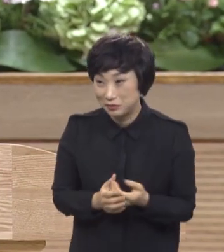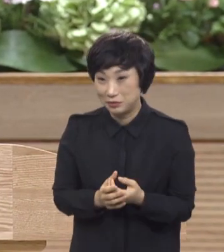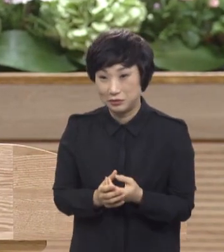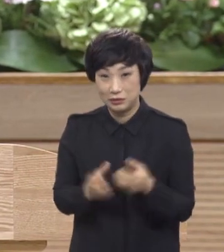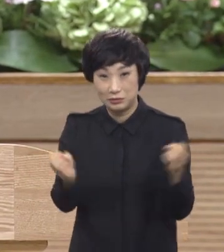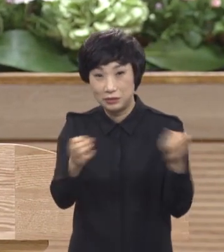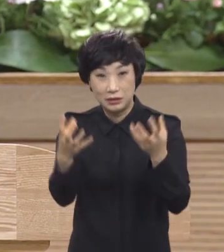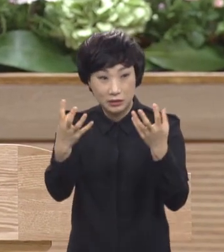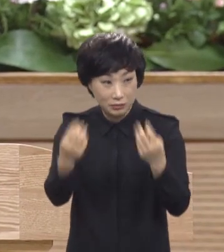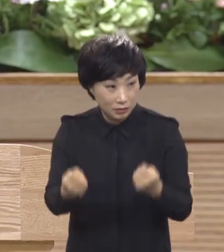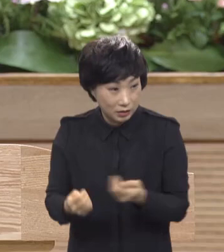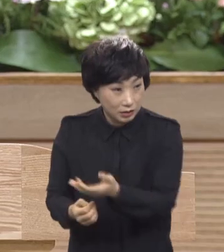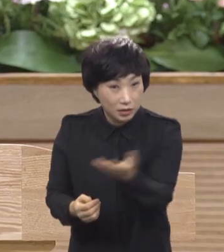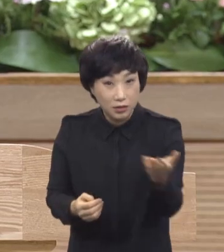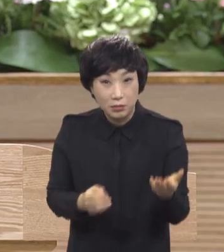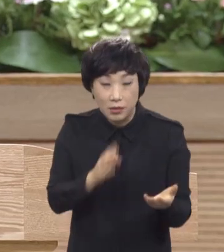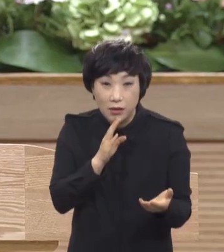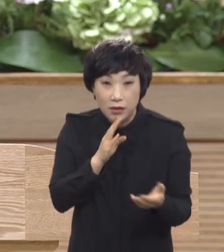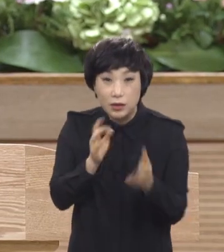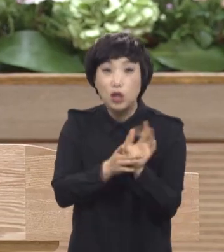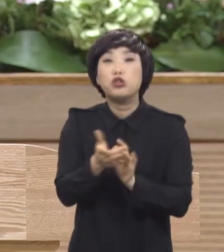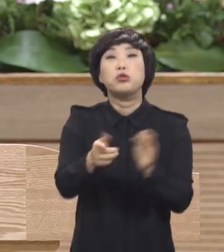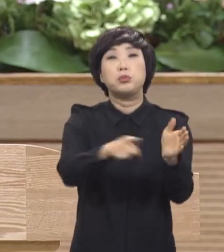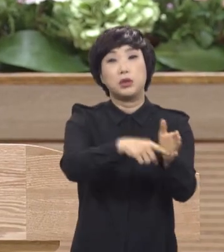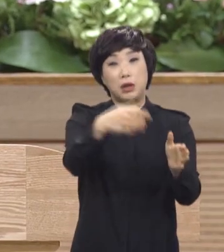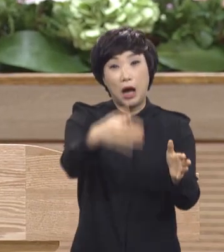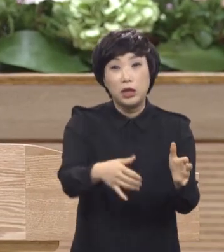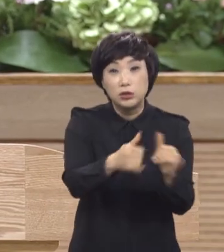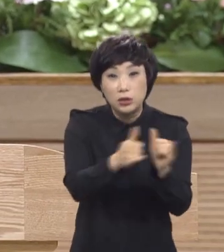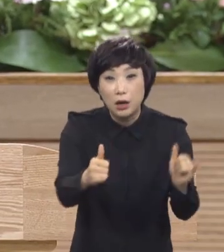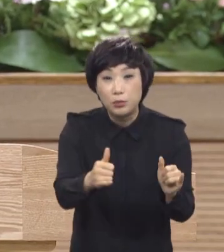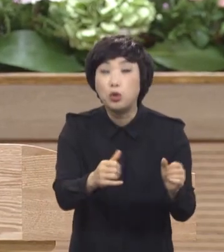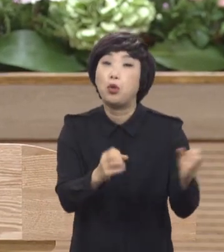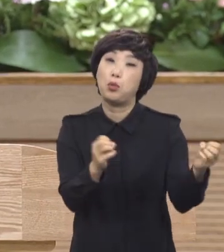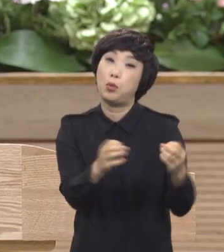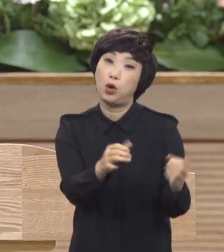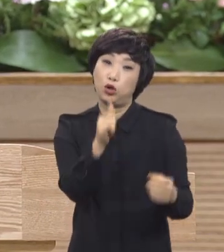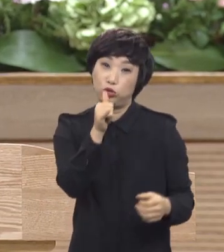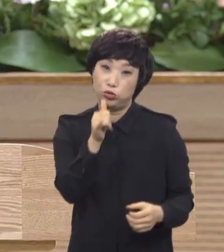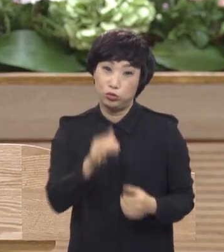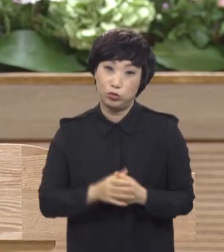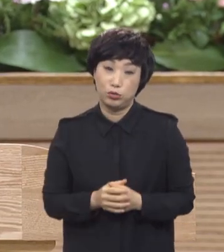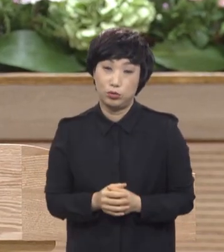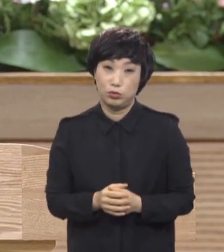예수 안 믿는 사람도 말합니다